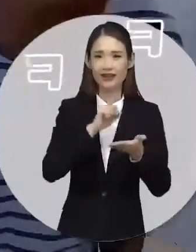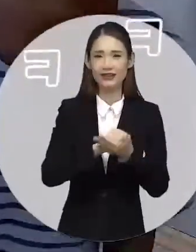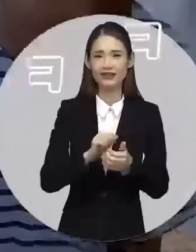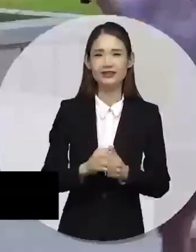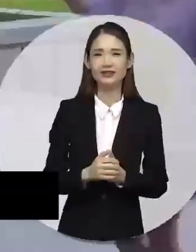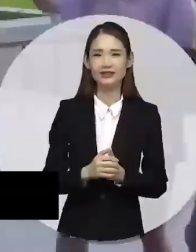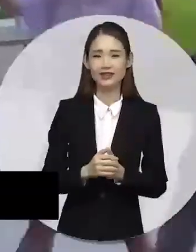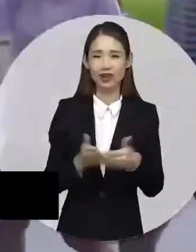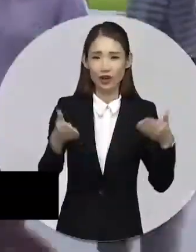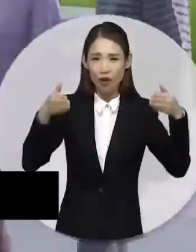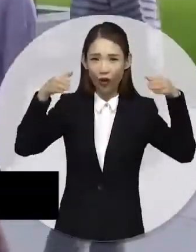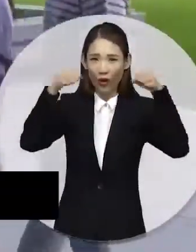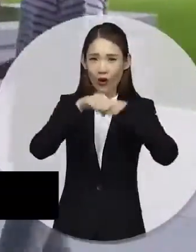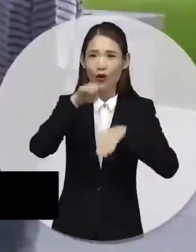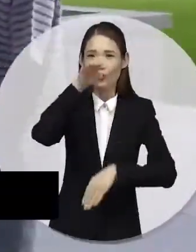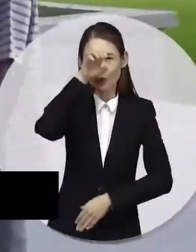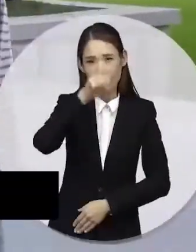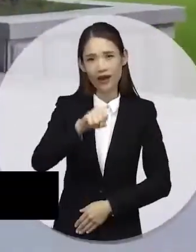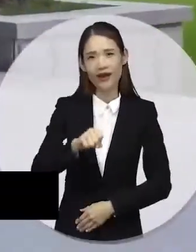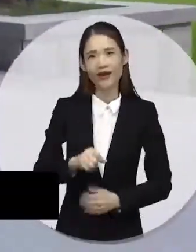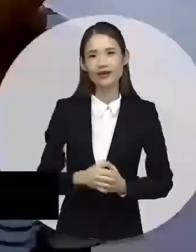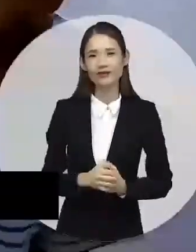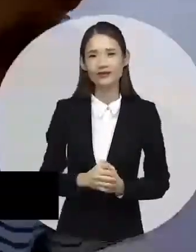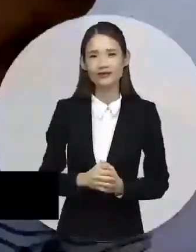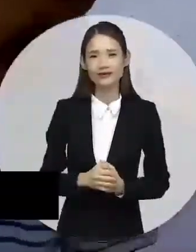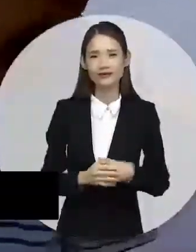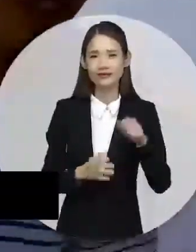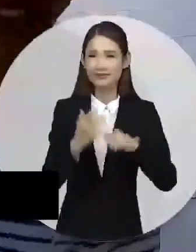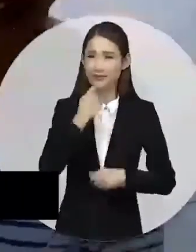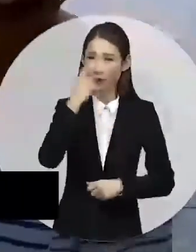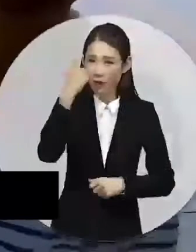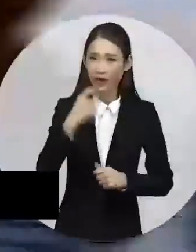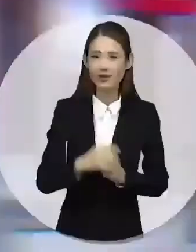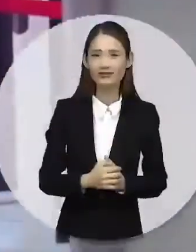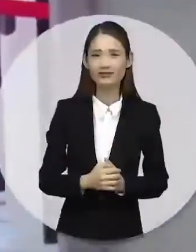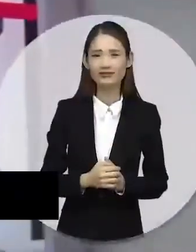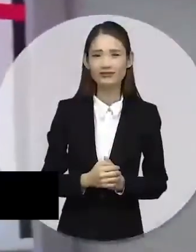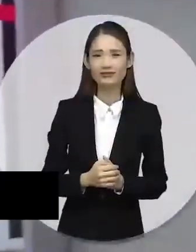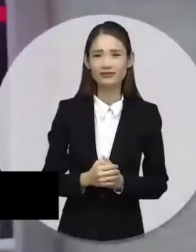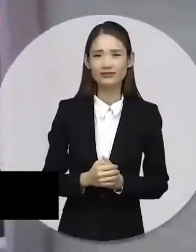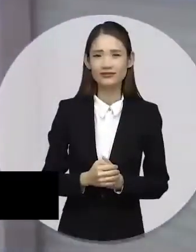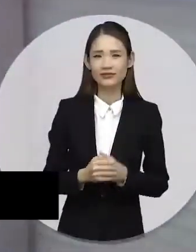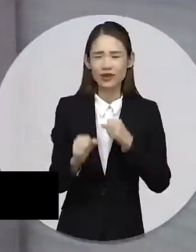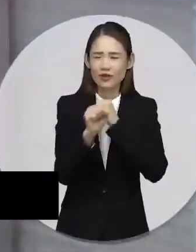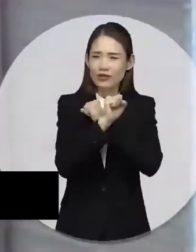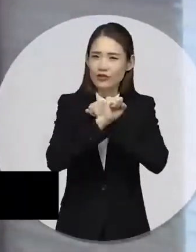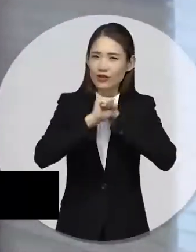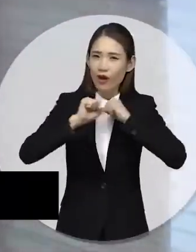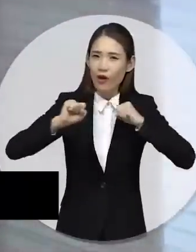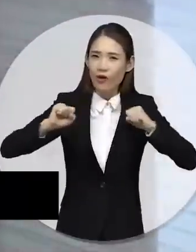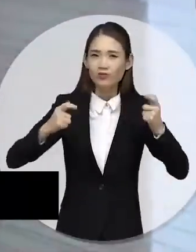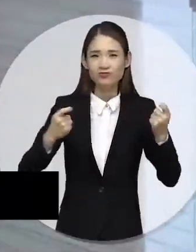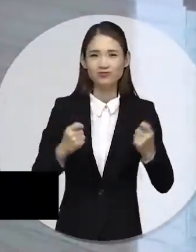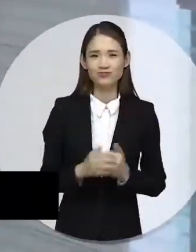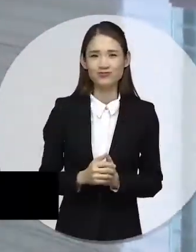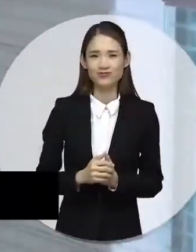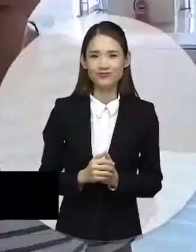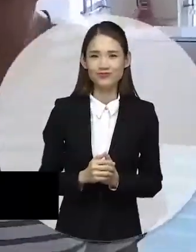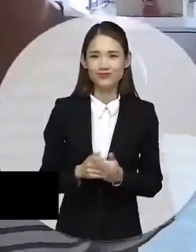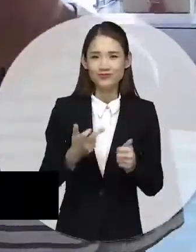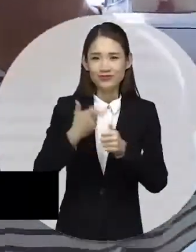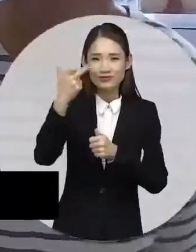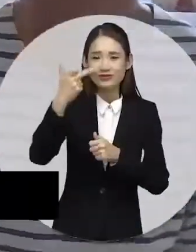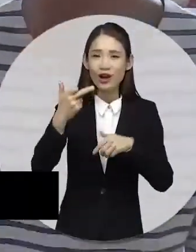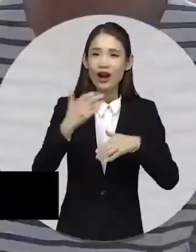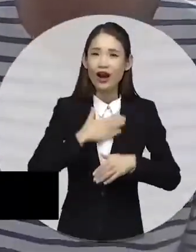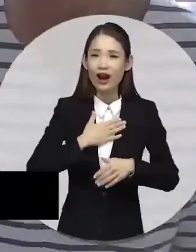건물 좋다. 그래? 왜? 멋있어? 응. 여기 되게 넓은 것 같아. 와 진짜 넓다.